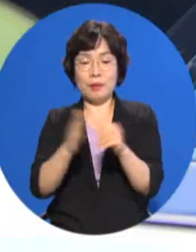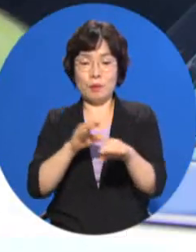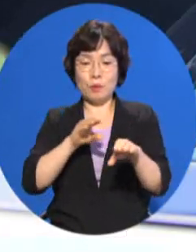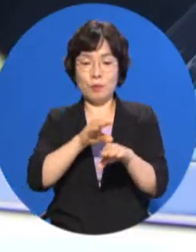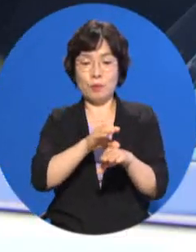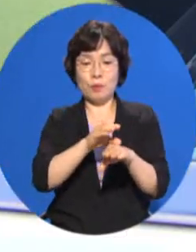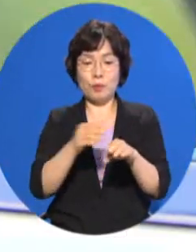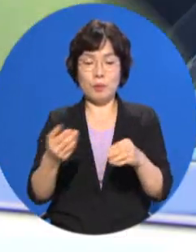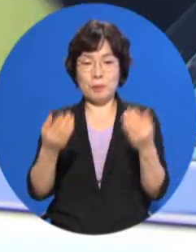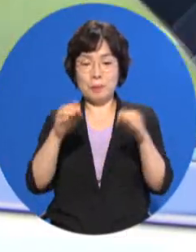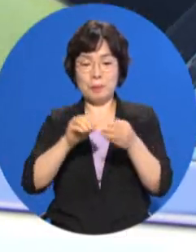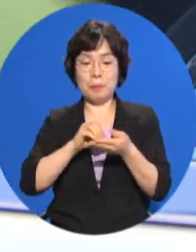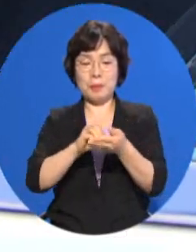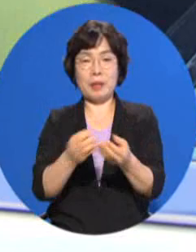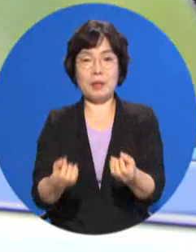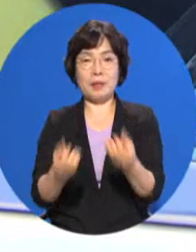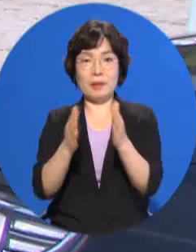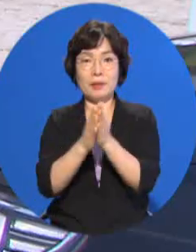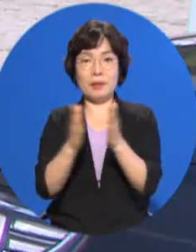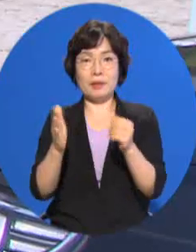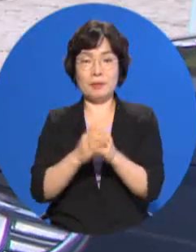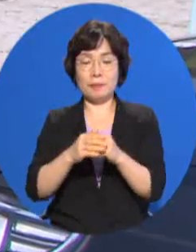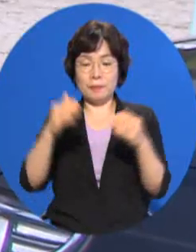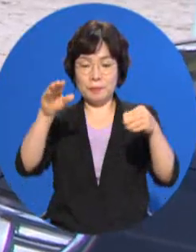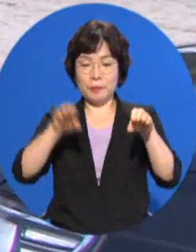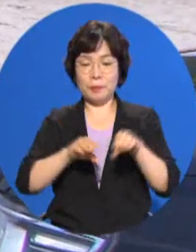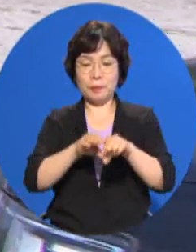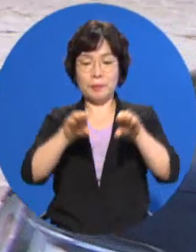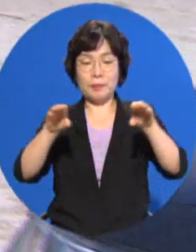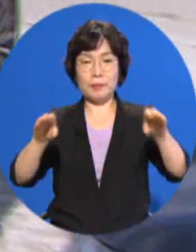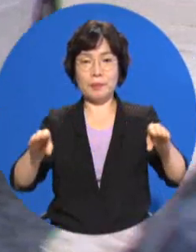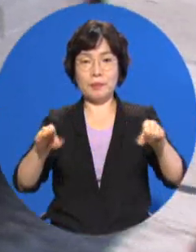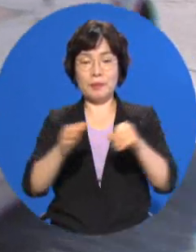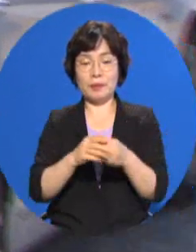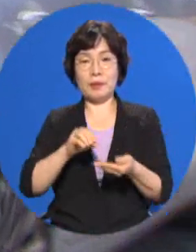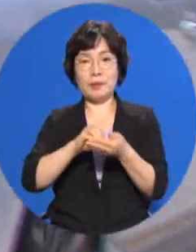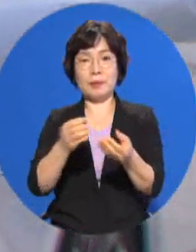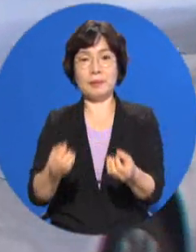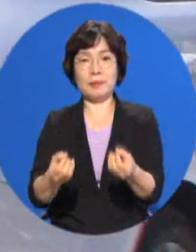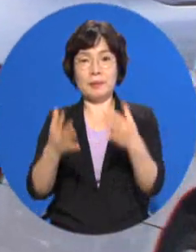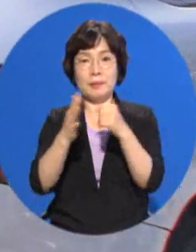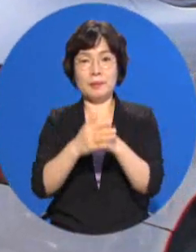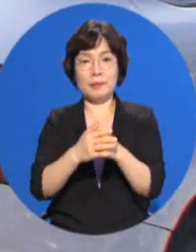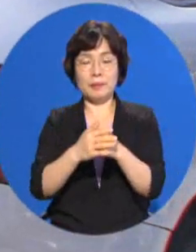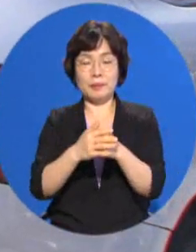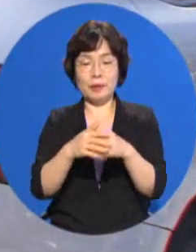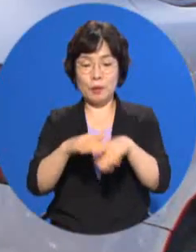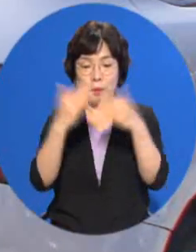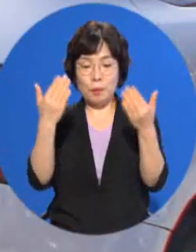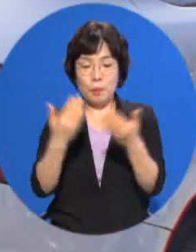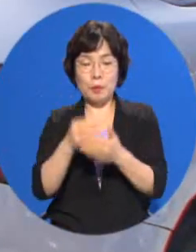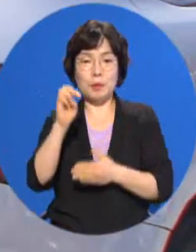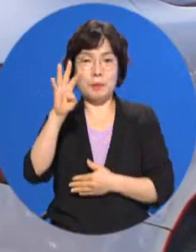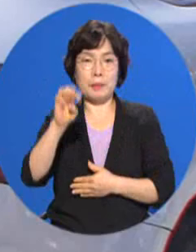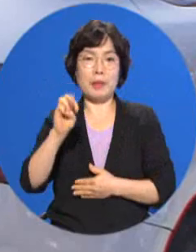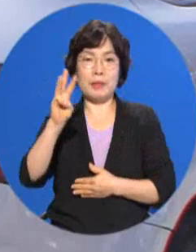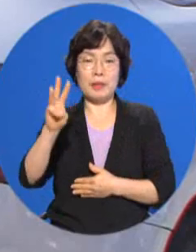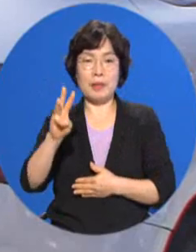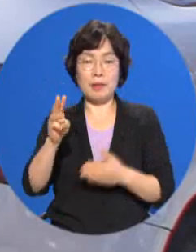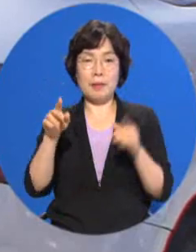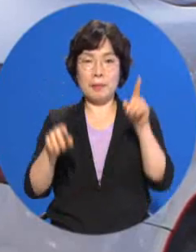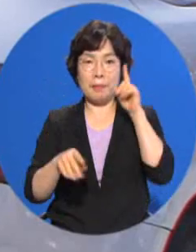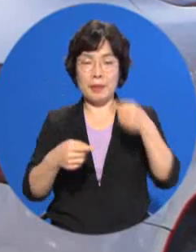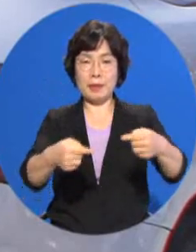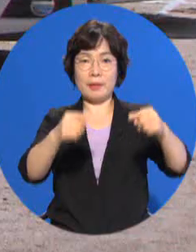타고 입학식을 한 겁니다. 드라이브인 입학식으로 진행된 올해 입학식에는 1학년 신입생 43명이 모두